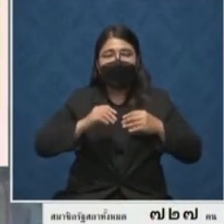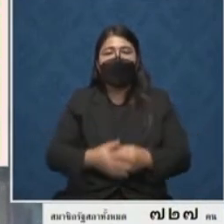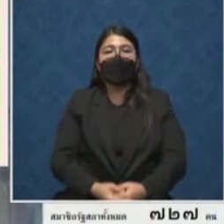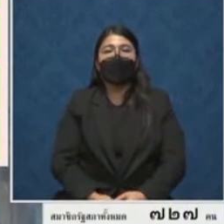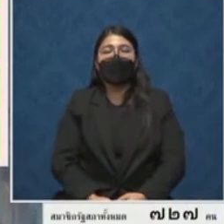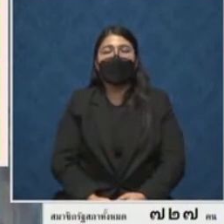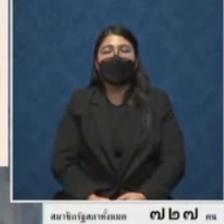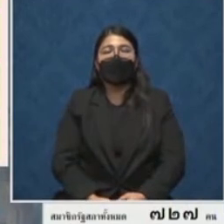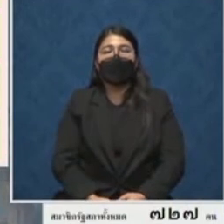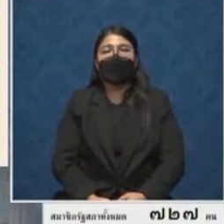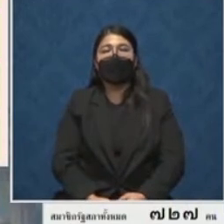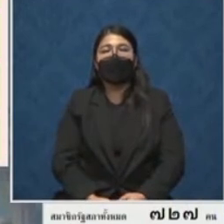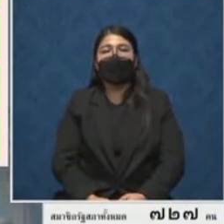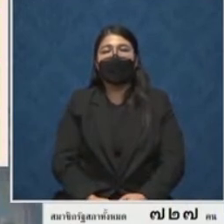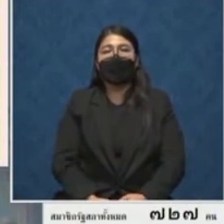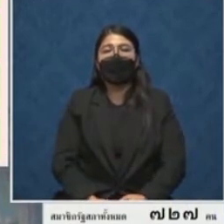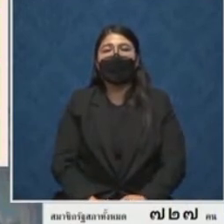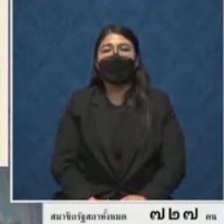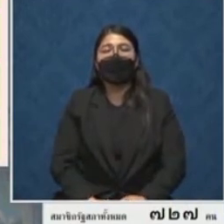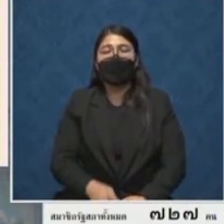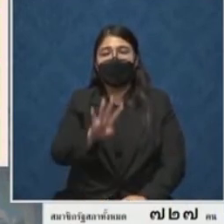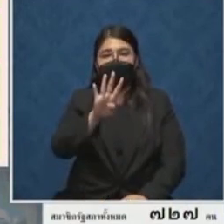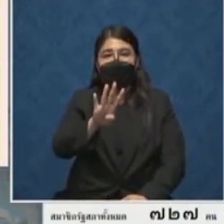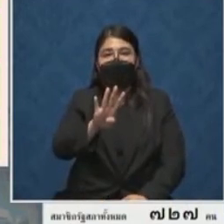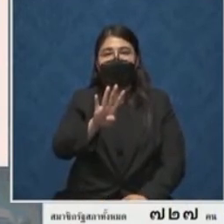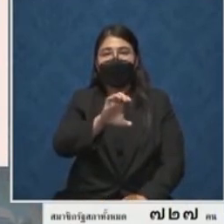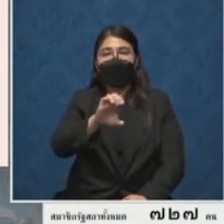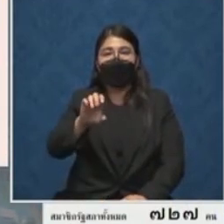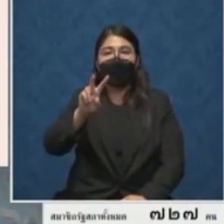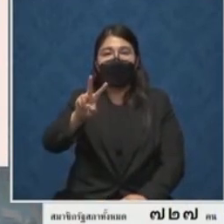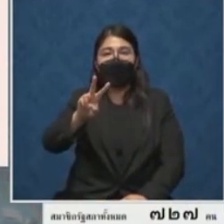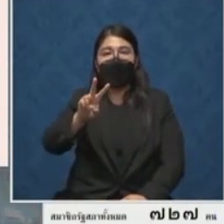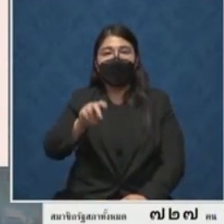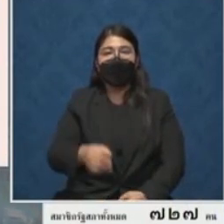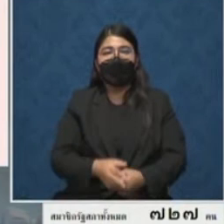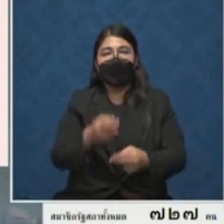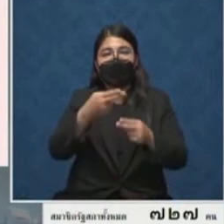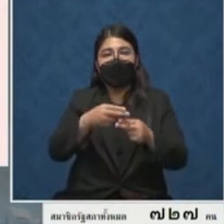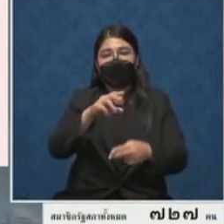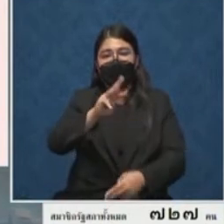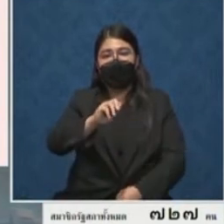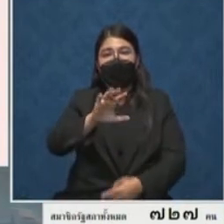สี่ร้อยสองนางมัลลิกาบุญมีตระกูลมหาสุข